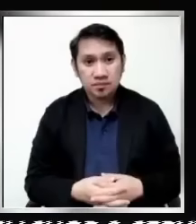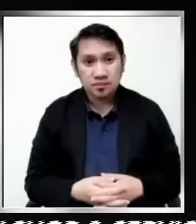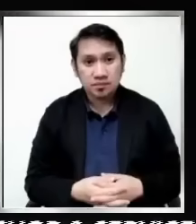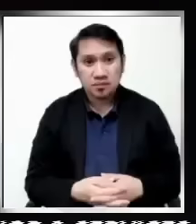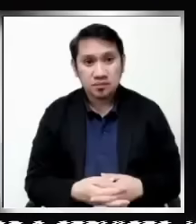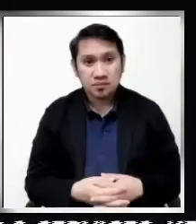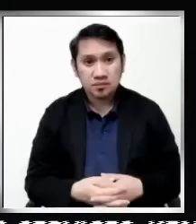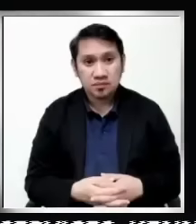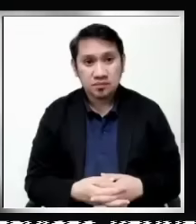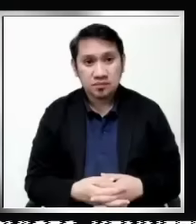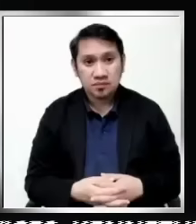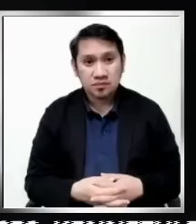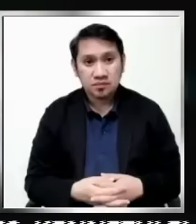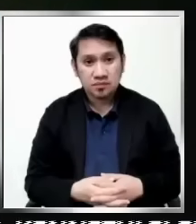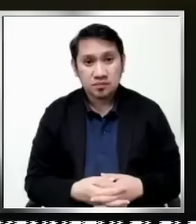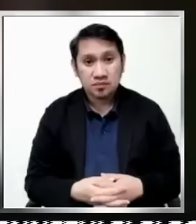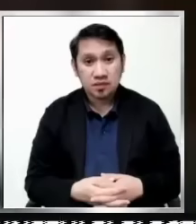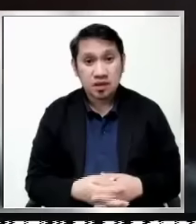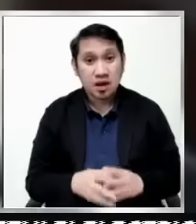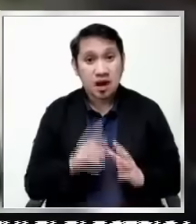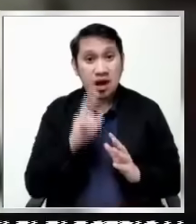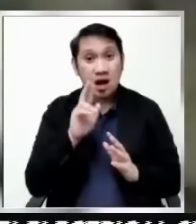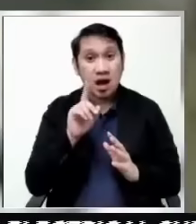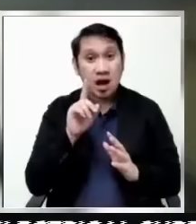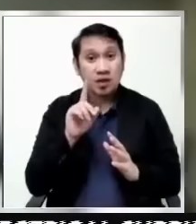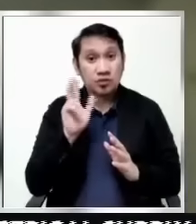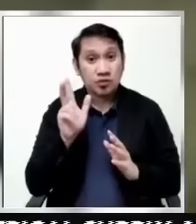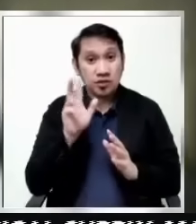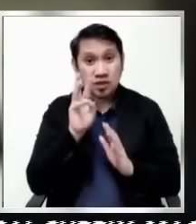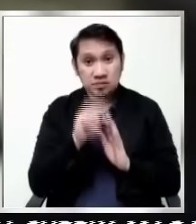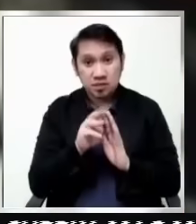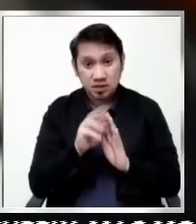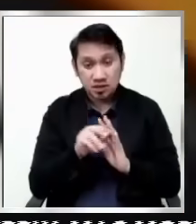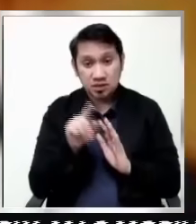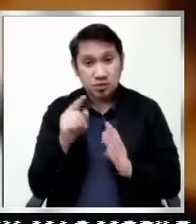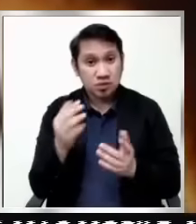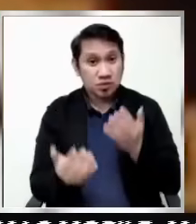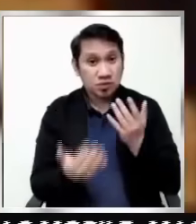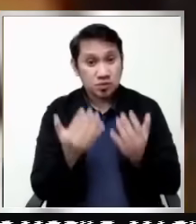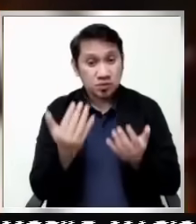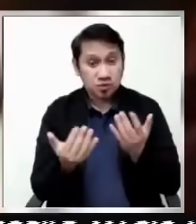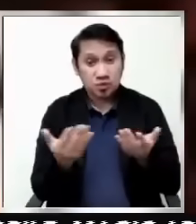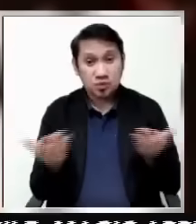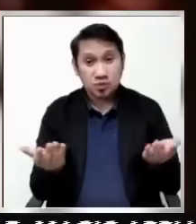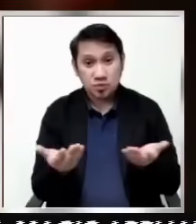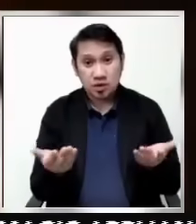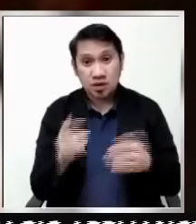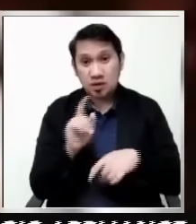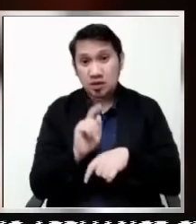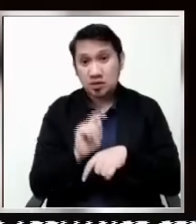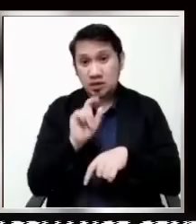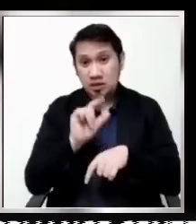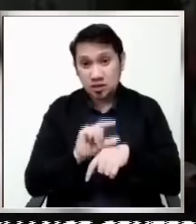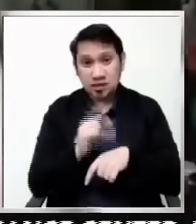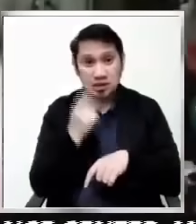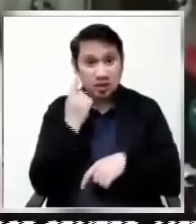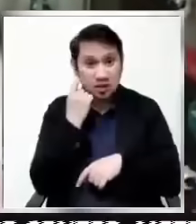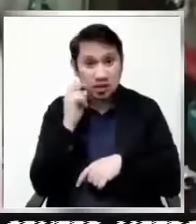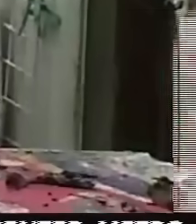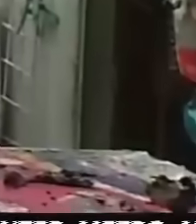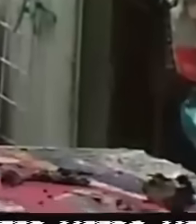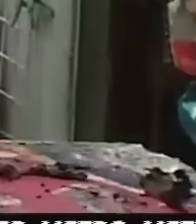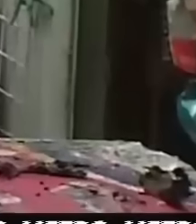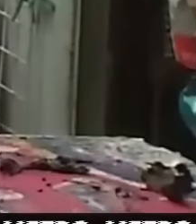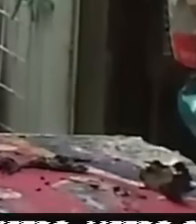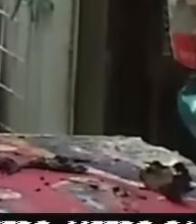tao kalahating oras lang naapula ang first alarm na sunog sa bahay na ito sa Barangay western bikutan Taguig kaninang Pasado 4 ng umaga pero